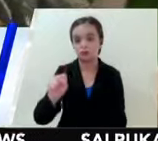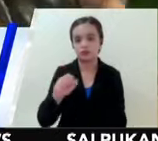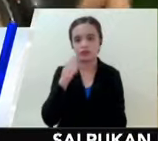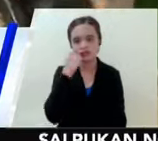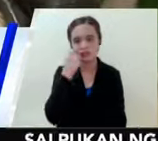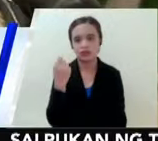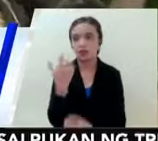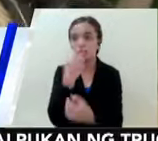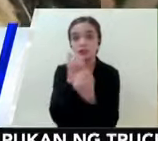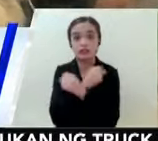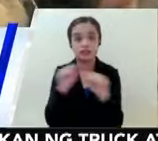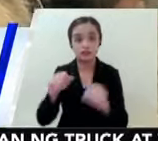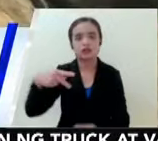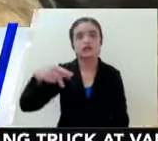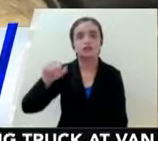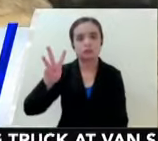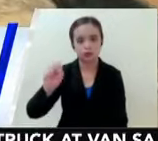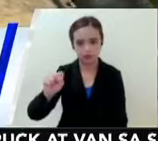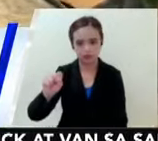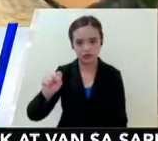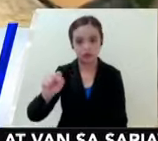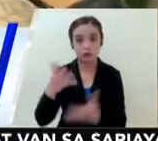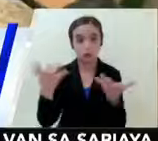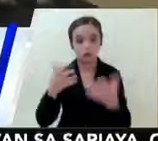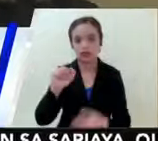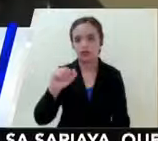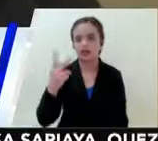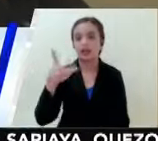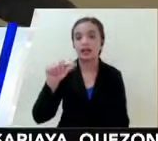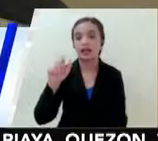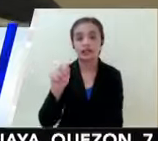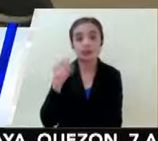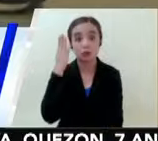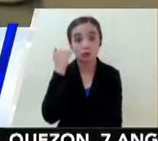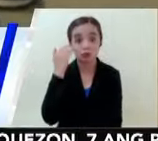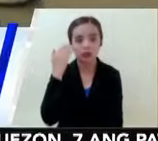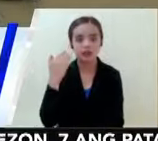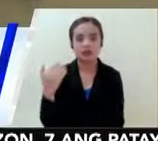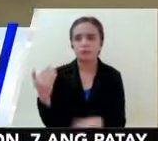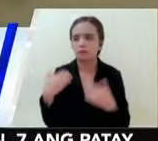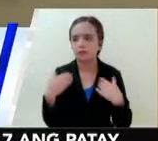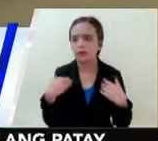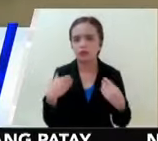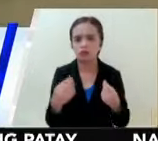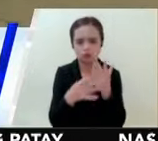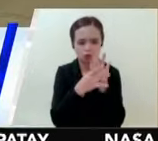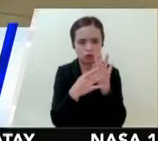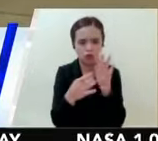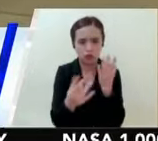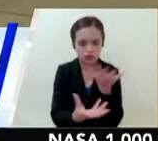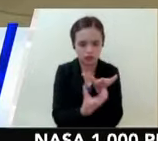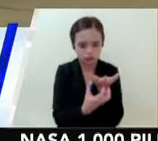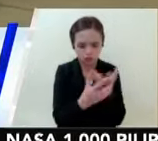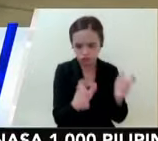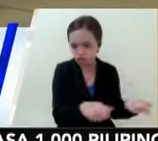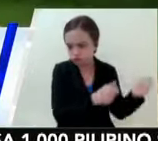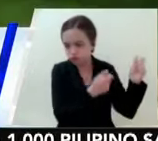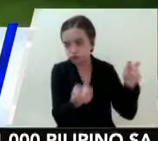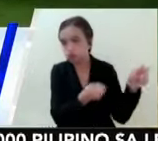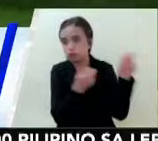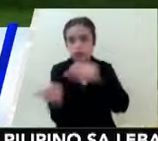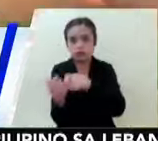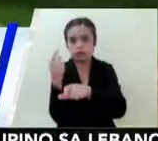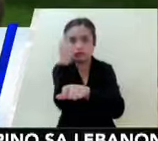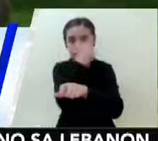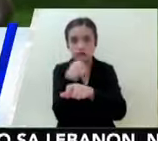POS sa Aklan dahil may nagbuhos ng mantika, kumukulong mantika sa mukha na. Nung nakita namin